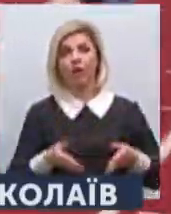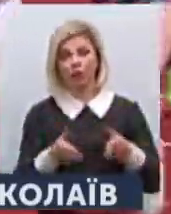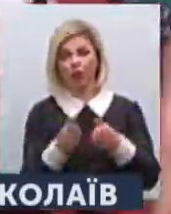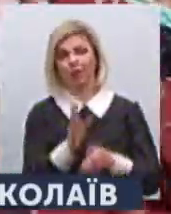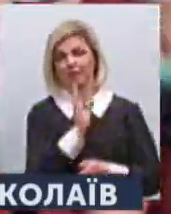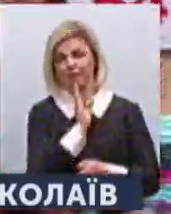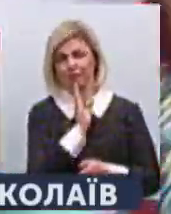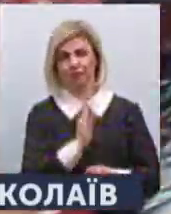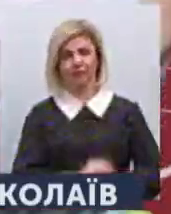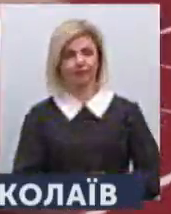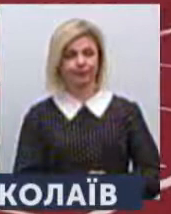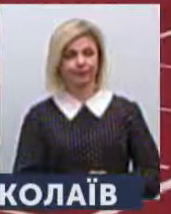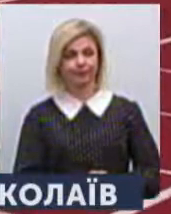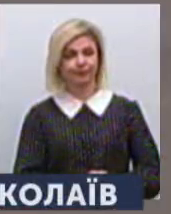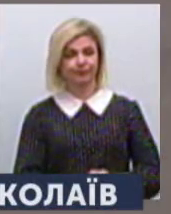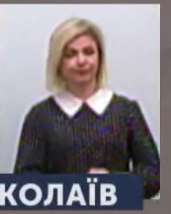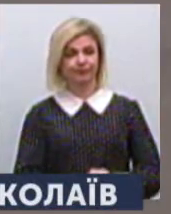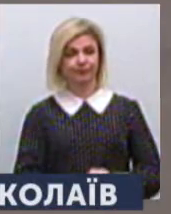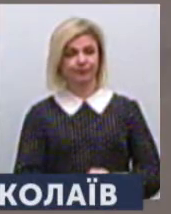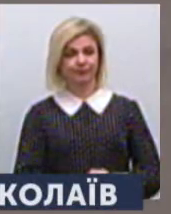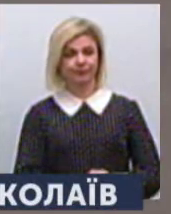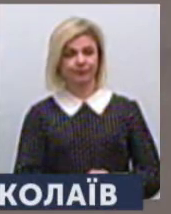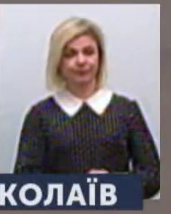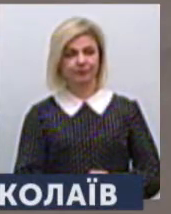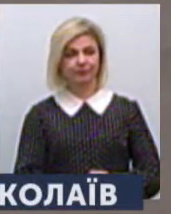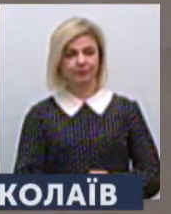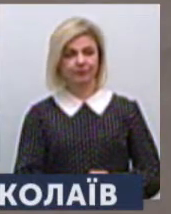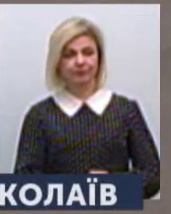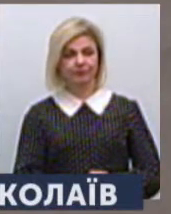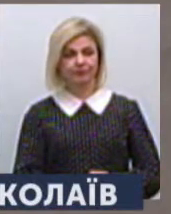дівчата. Терлецька Анна наращує лідерство.